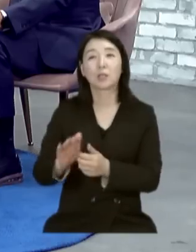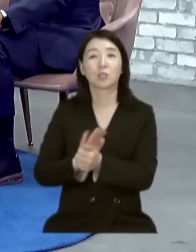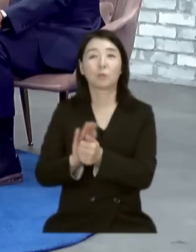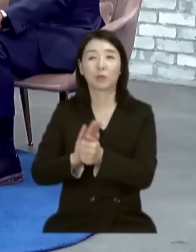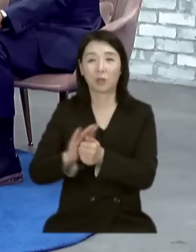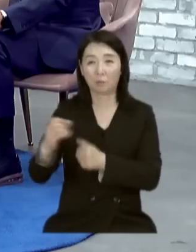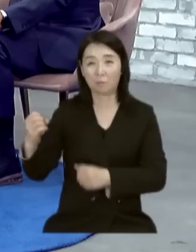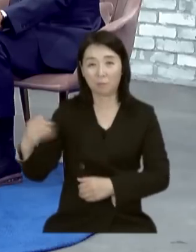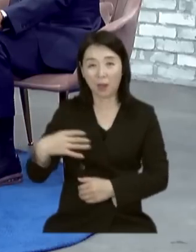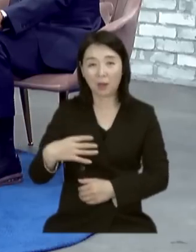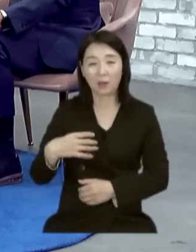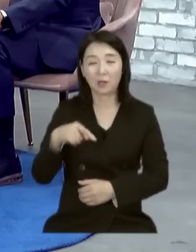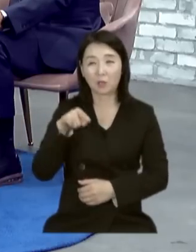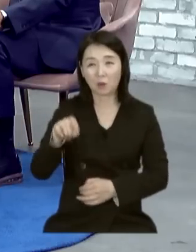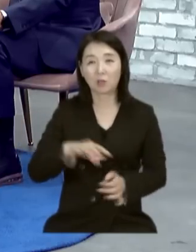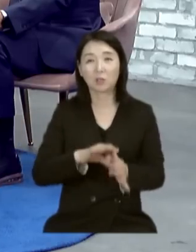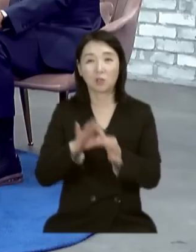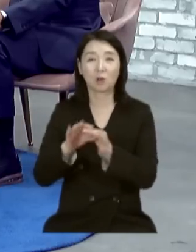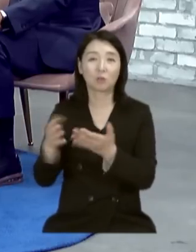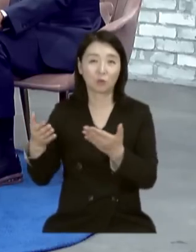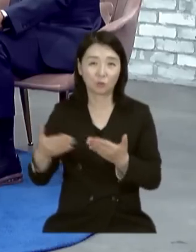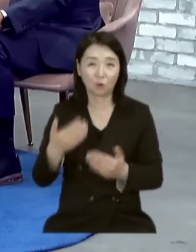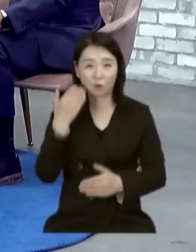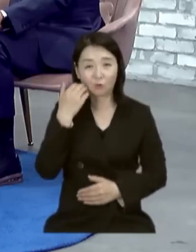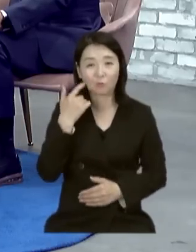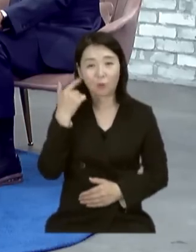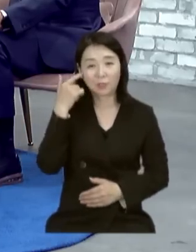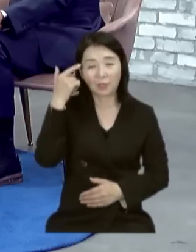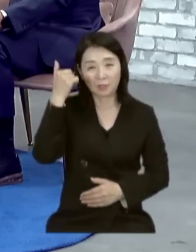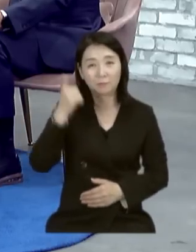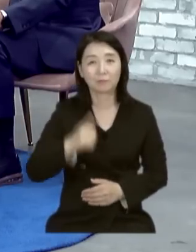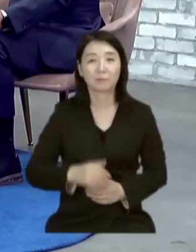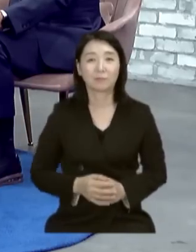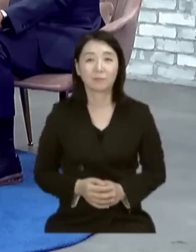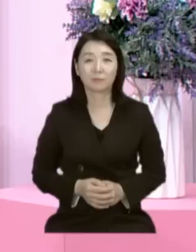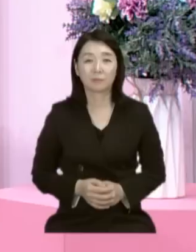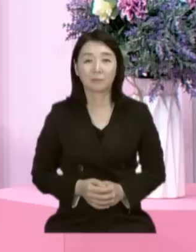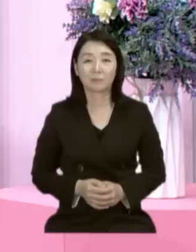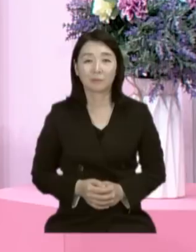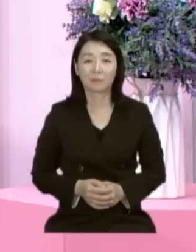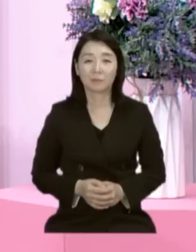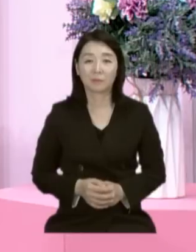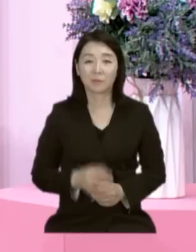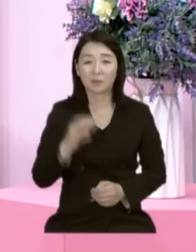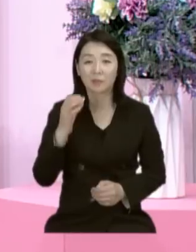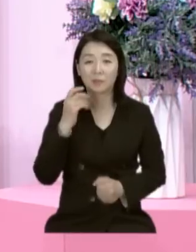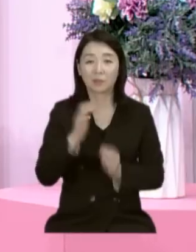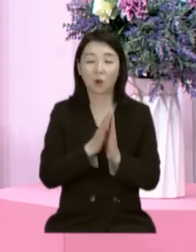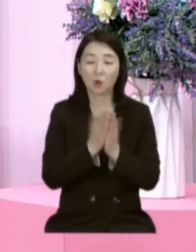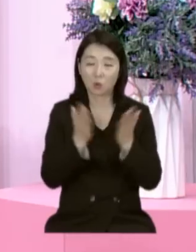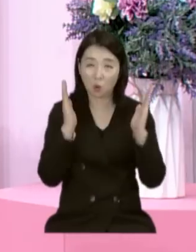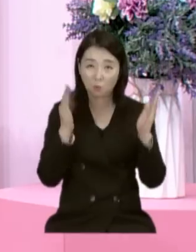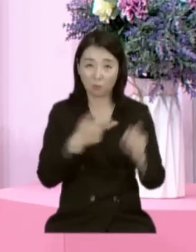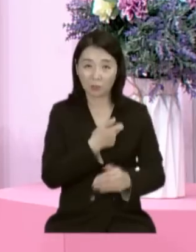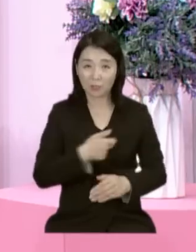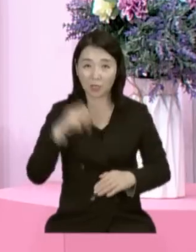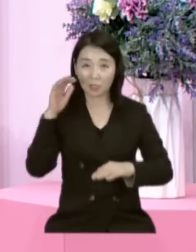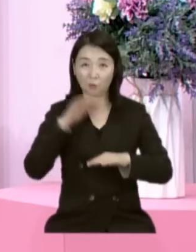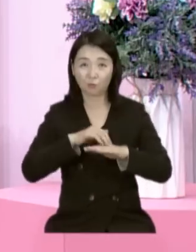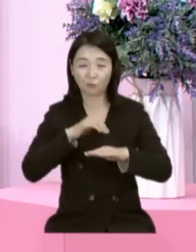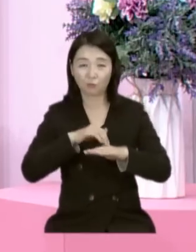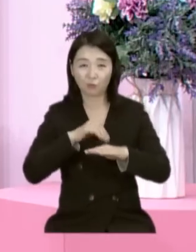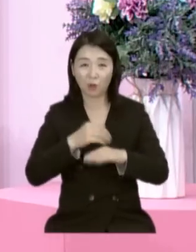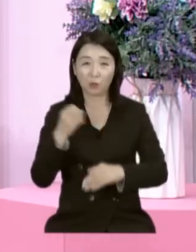저를 그 CBMC에 연결을 해주신 분도 이제 목사님이시고 그 성경 공부나 또 제자